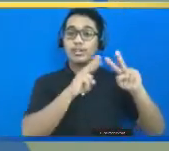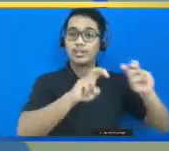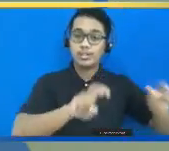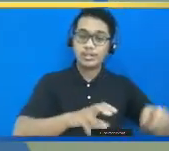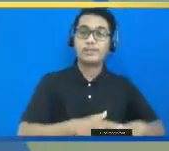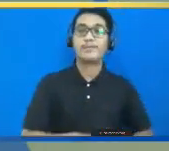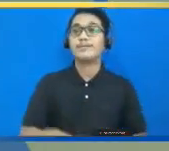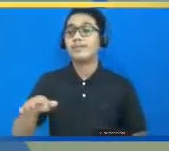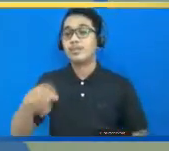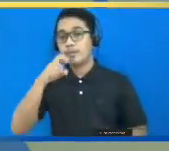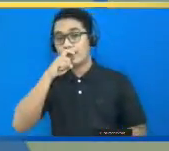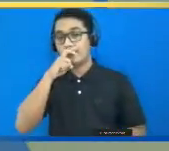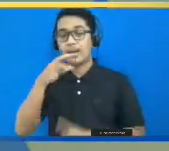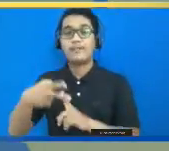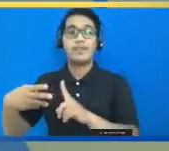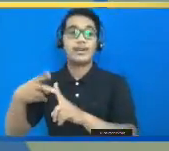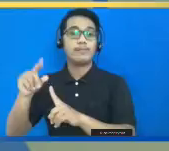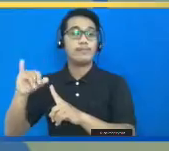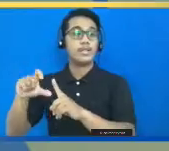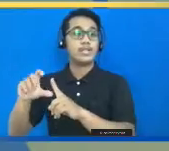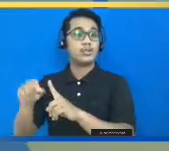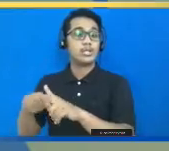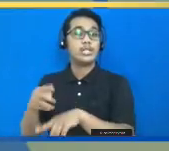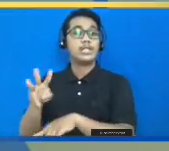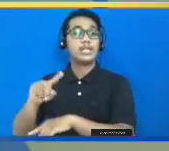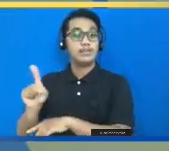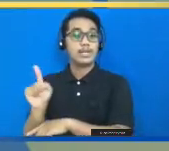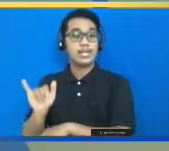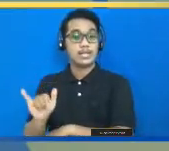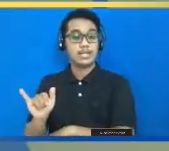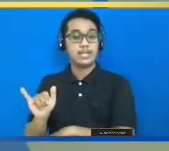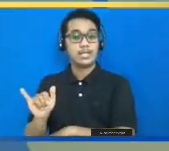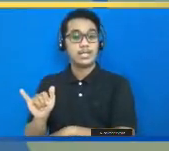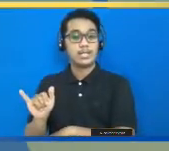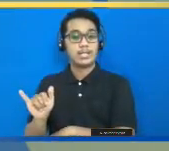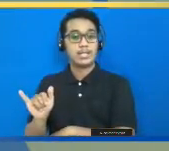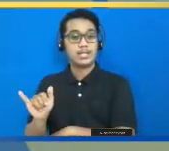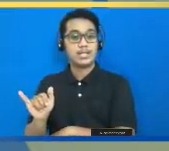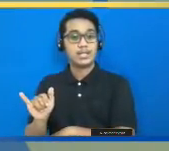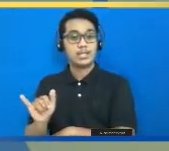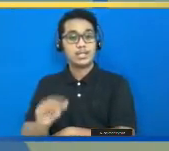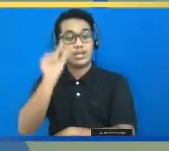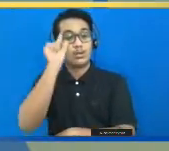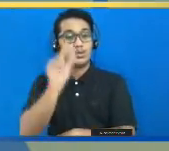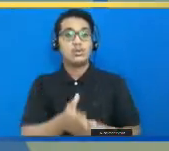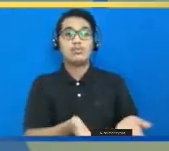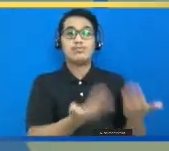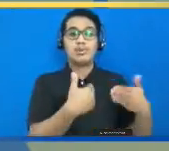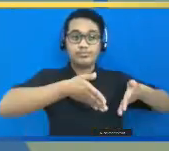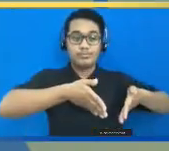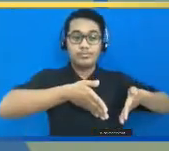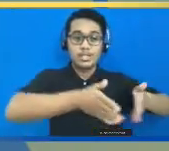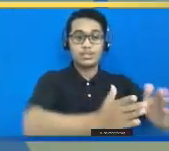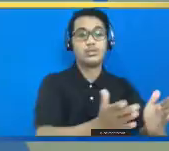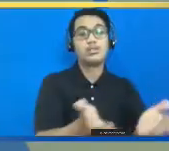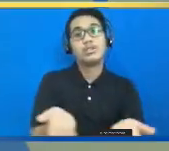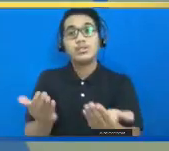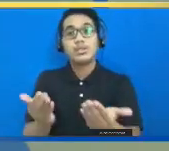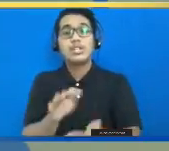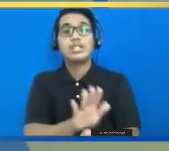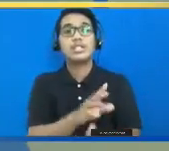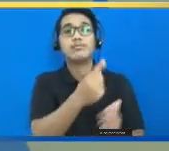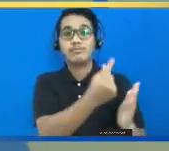maaf pakai Brio waktu kita tinggal tiga menit lagi Terima kasih untuk pembangunan infrastruktur ikan